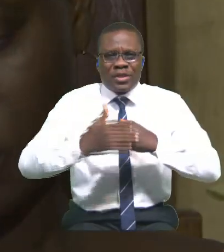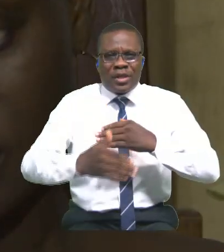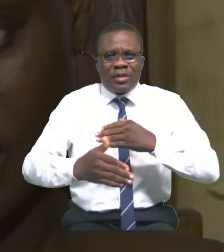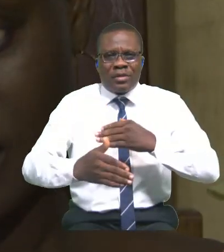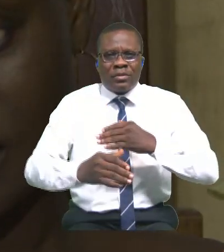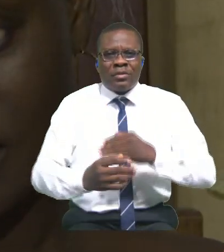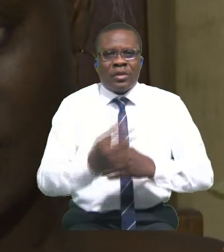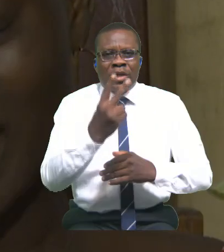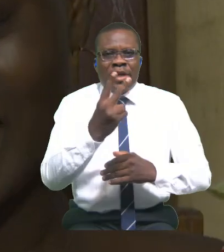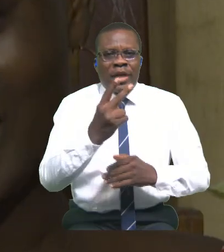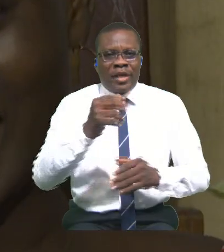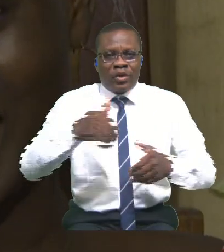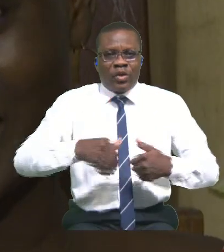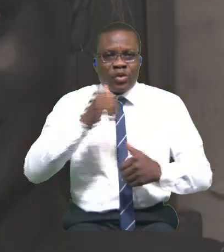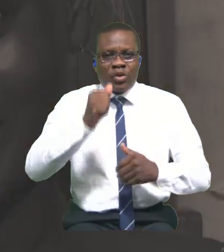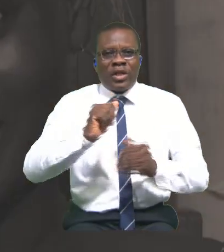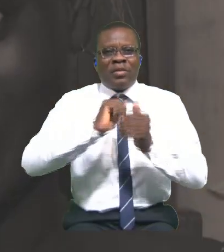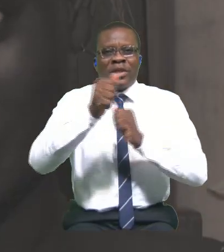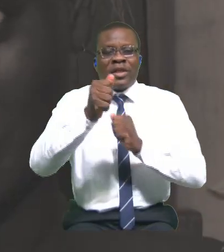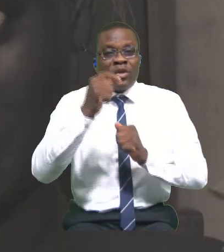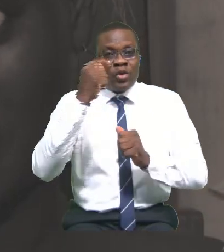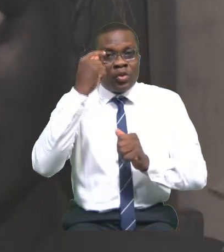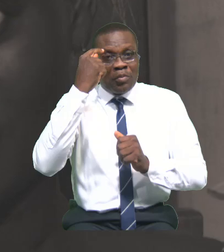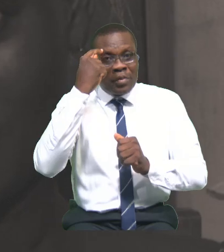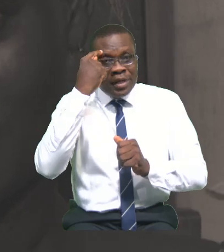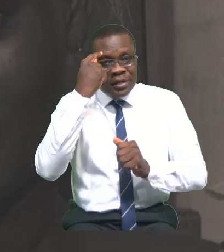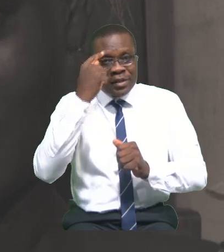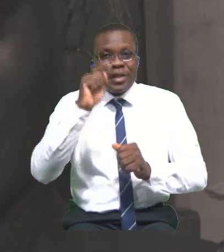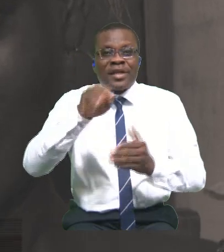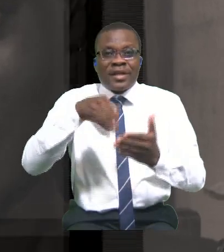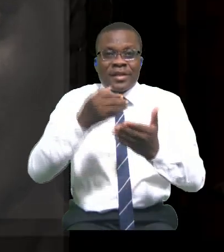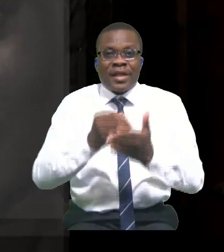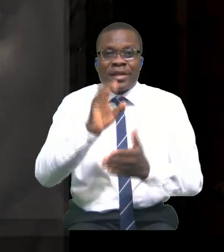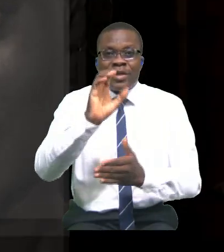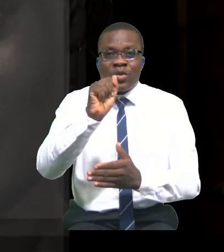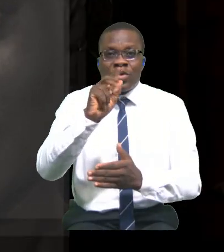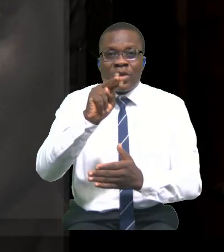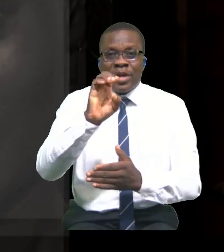jeunes dames étaient loin de s'imaginer qu'elles étaient atteintes de